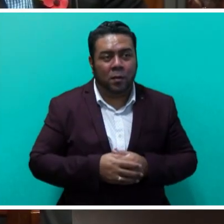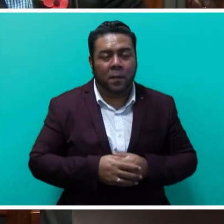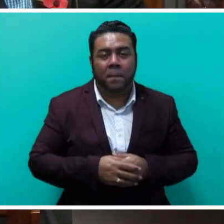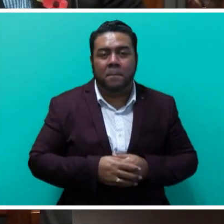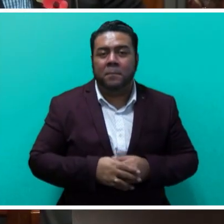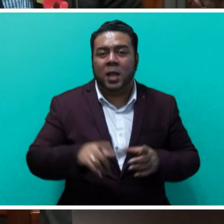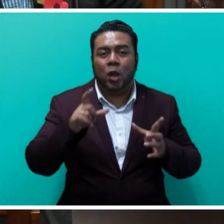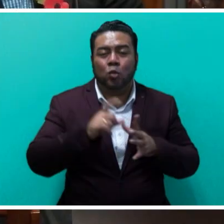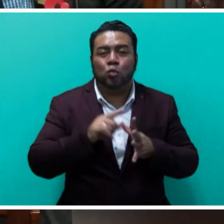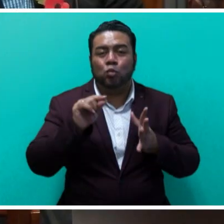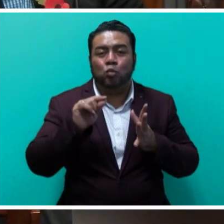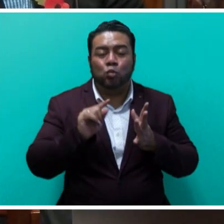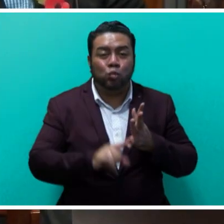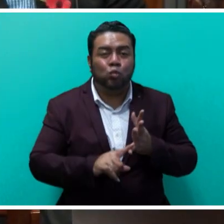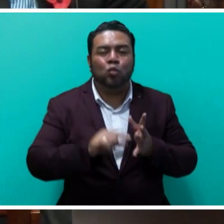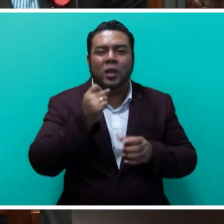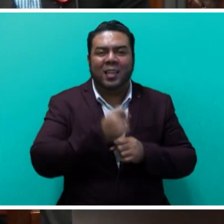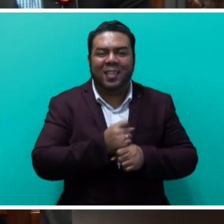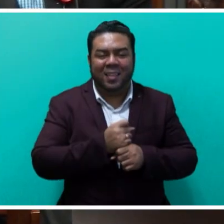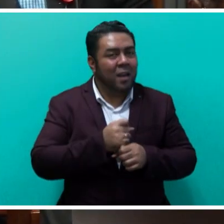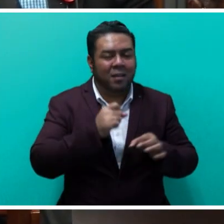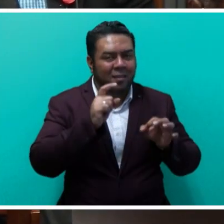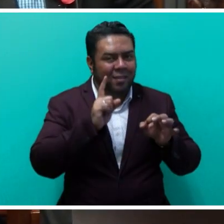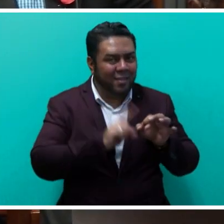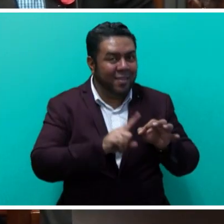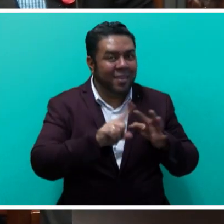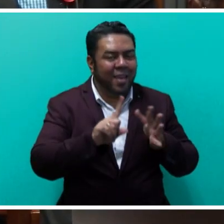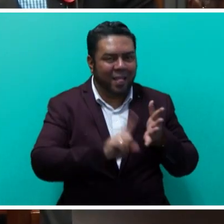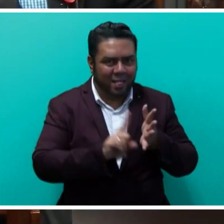mendungele, ni vosa ni vanua, ka kena imbole,